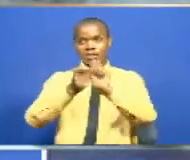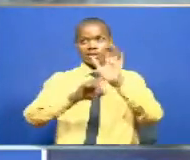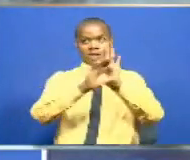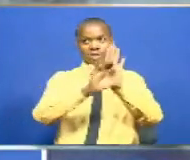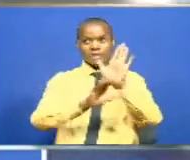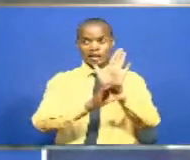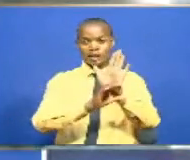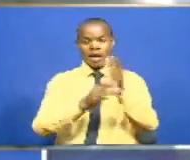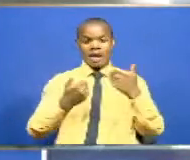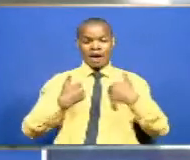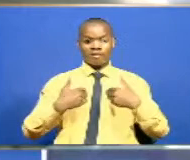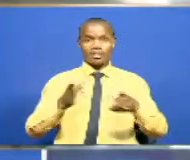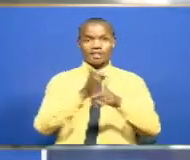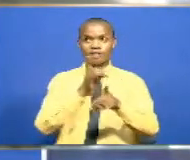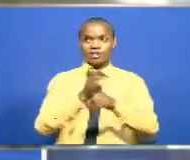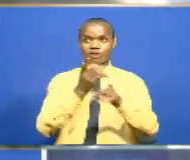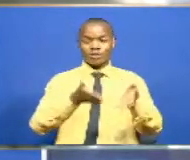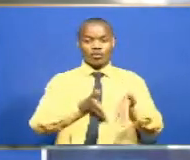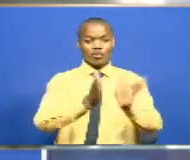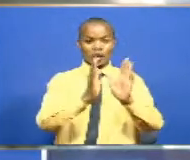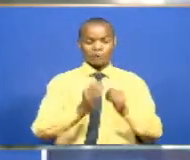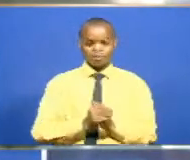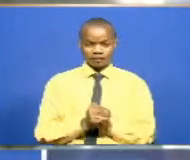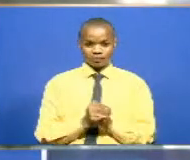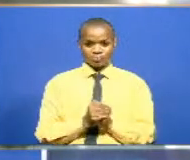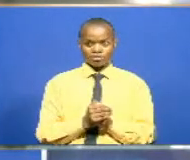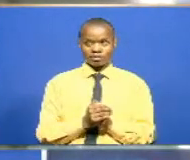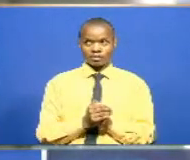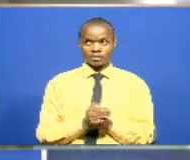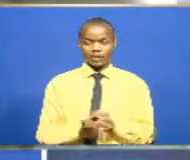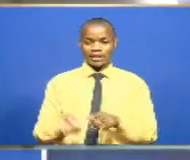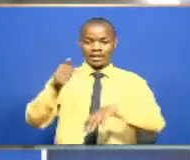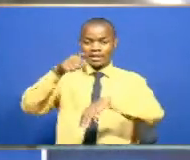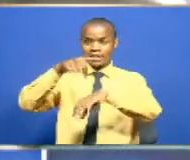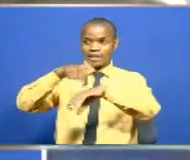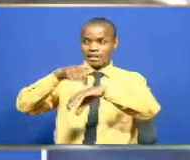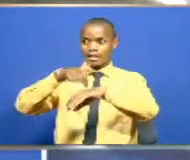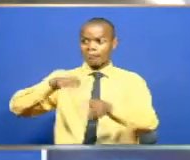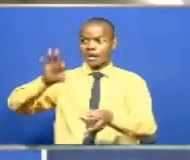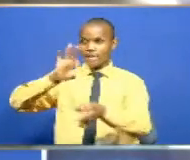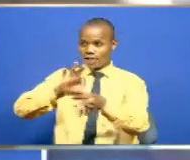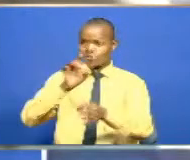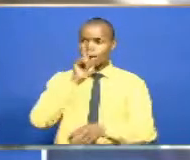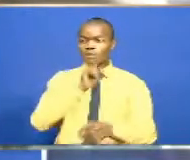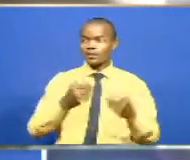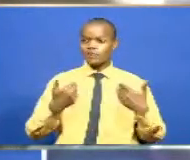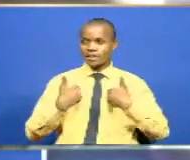kilisheheni hisia mseto. In every election there was